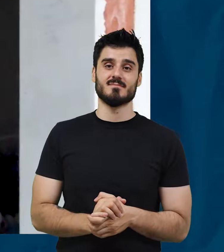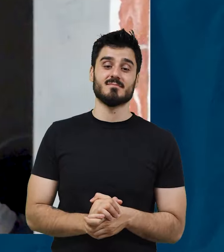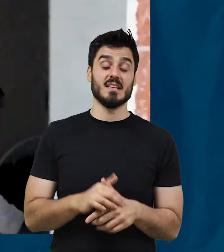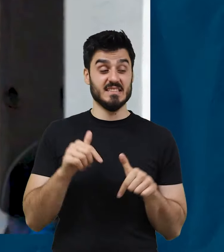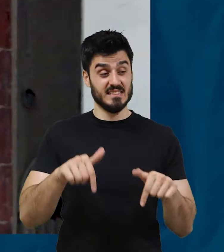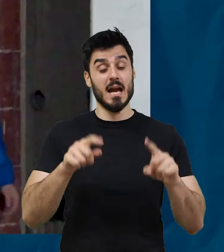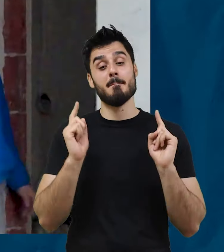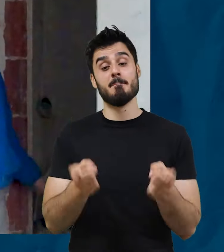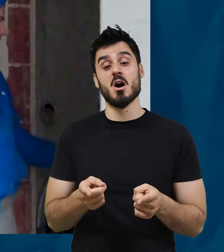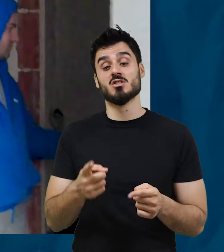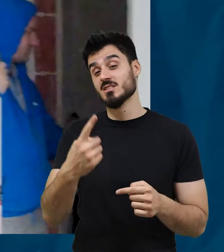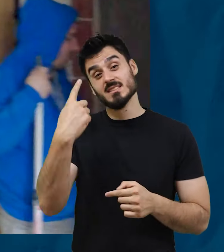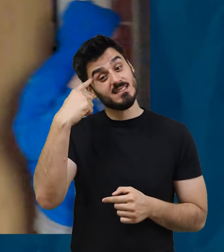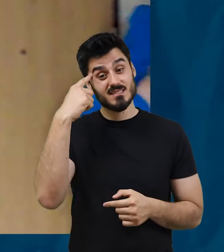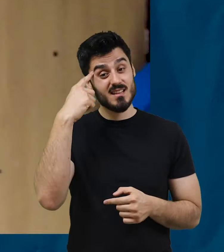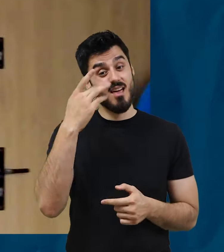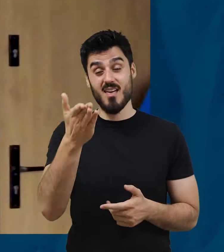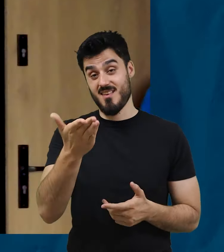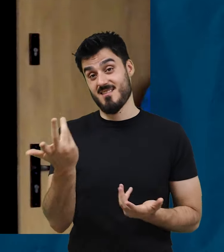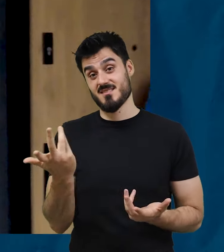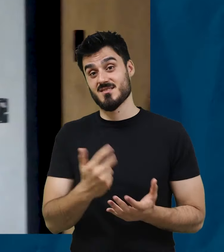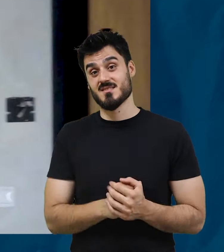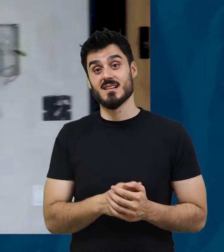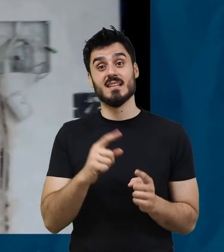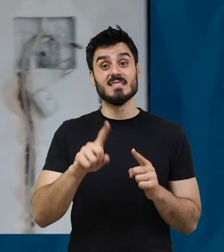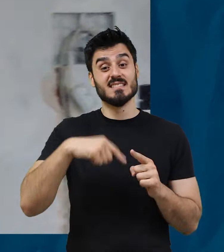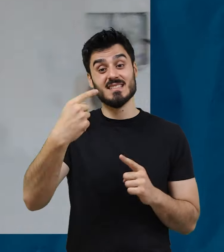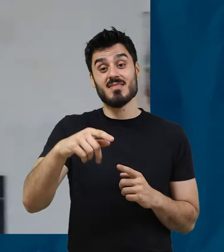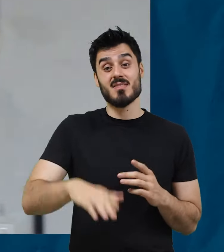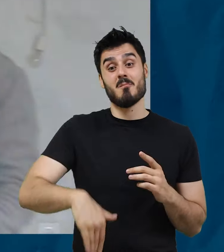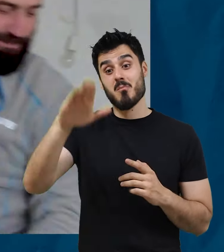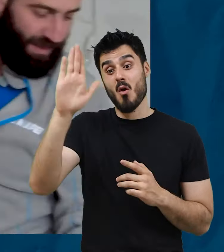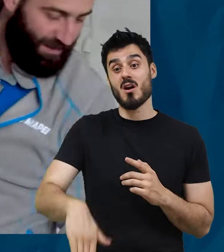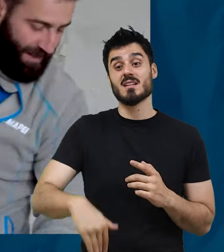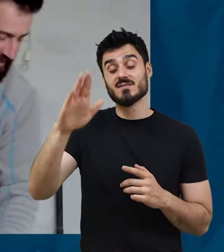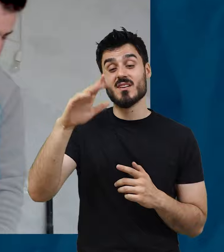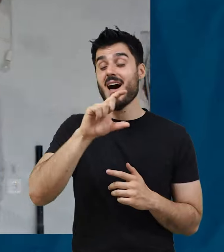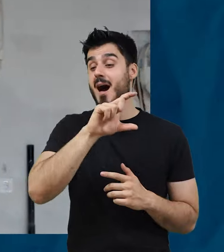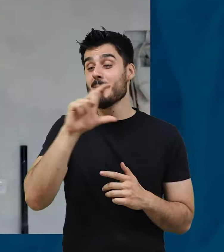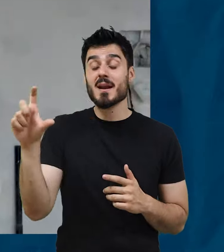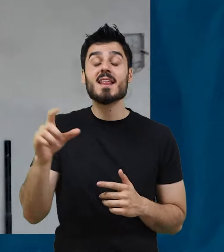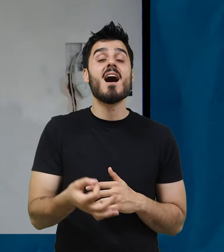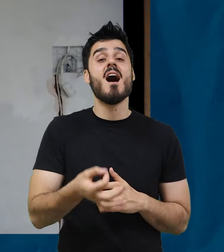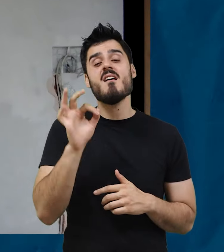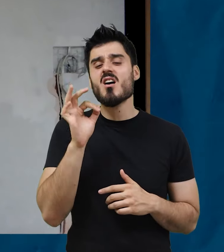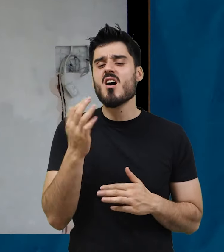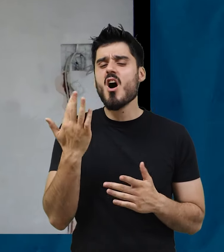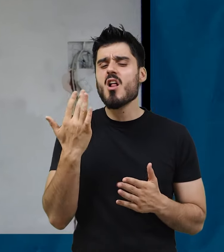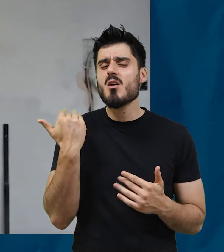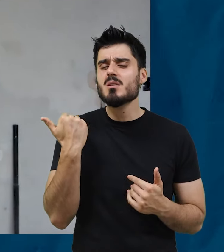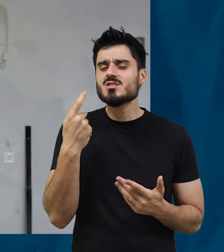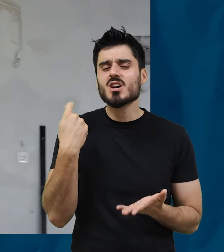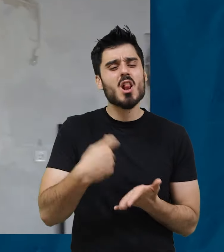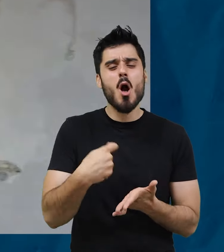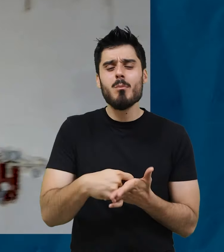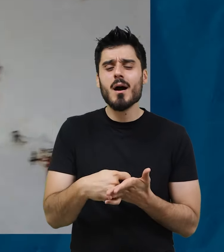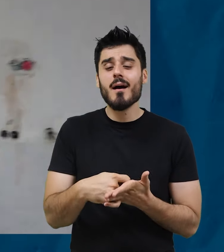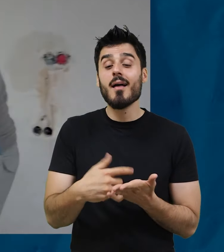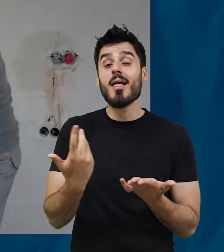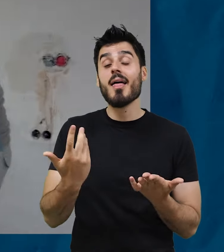Сега може. Иначе знаеш. След боядисване на апартамента, кафенцето, колко беше главата уши?